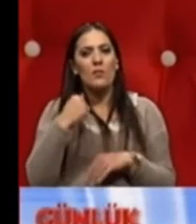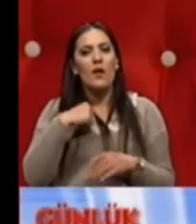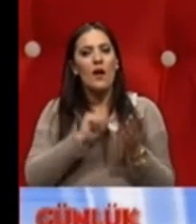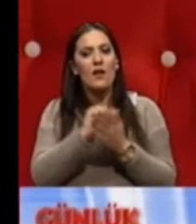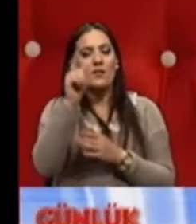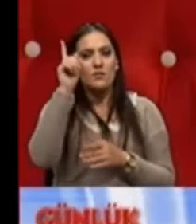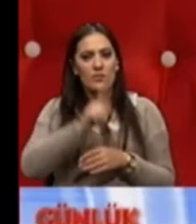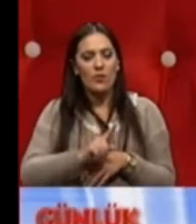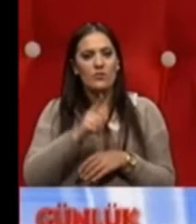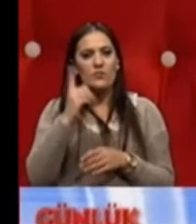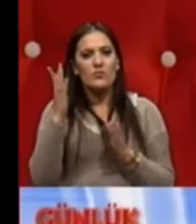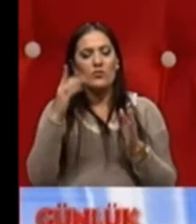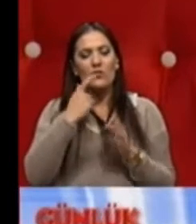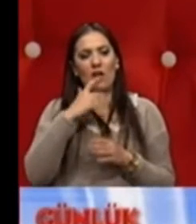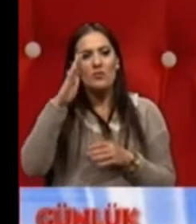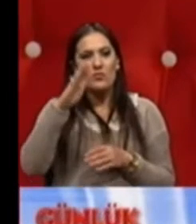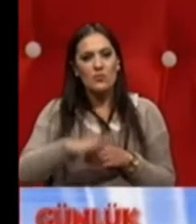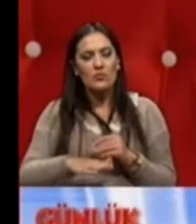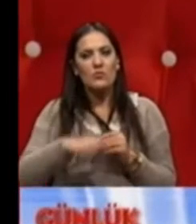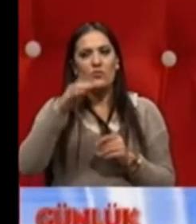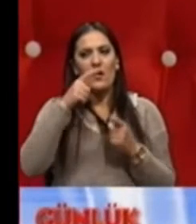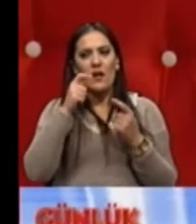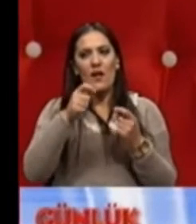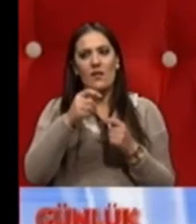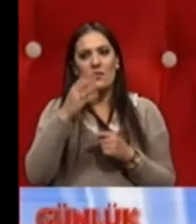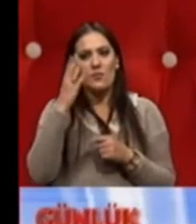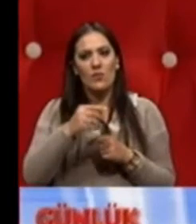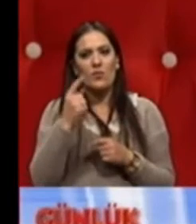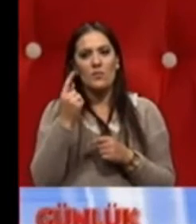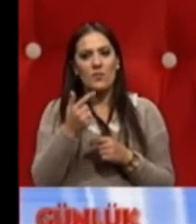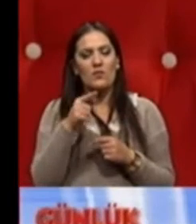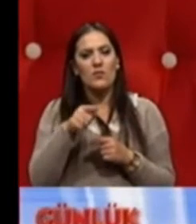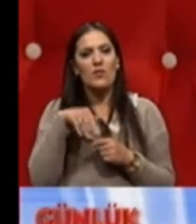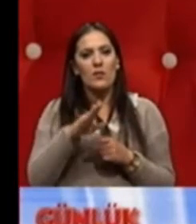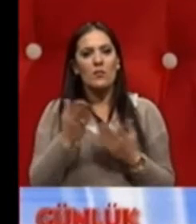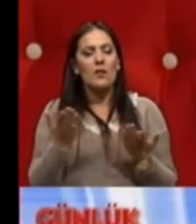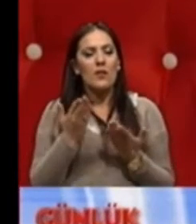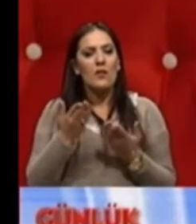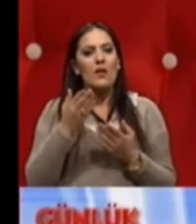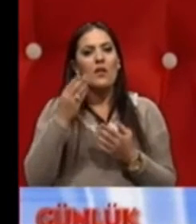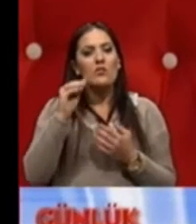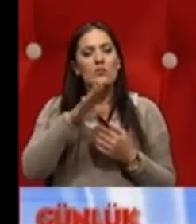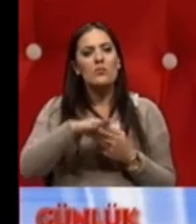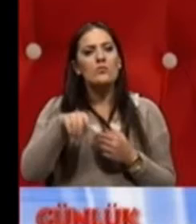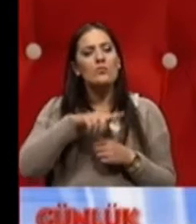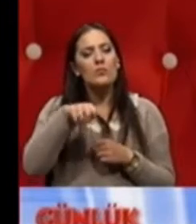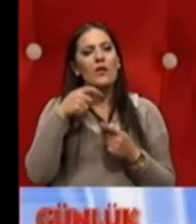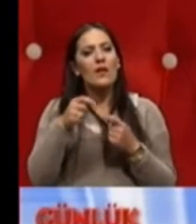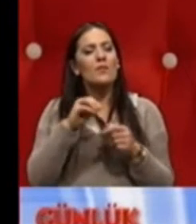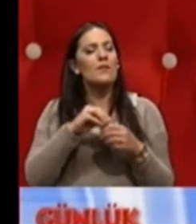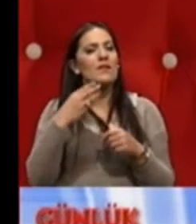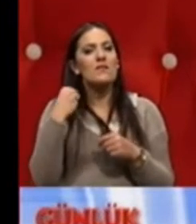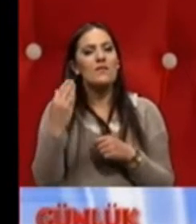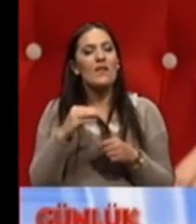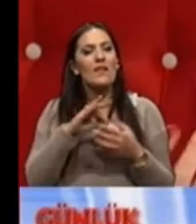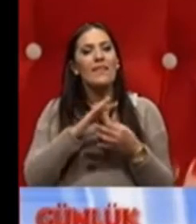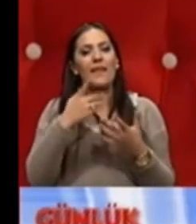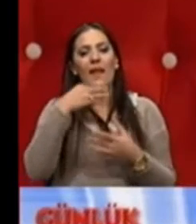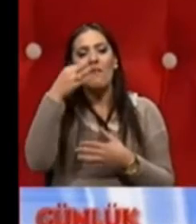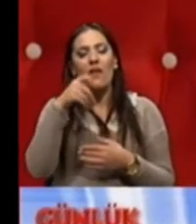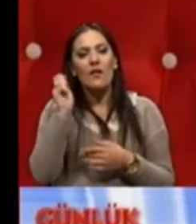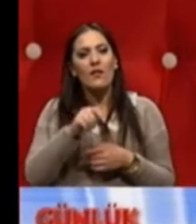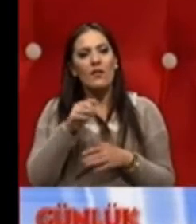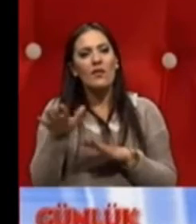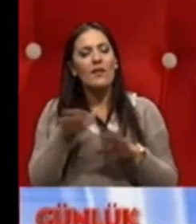önce küçüklükten, çocukluktan eğitime dayanıyor biraz da. Öyle değil mi? Çocuklara bunun eğitimi nasıl veriliyor? Ne ifade